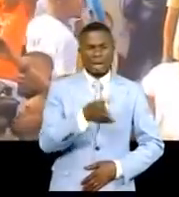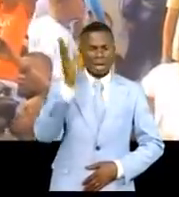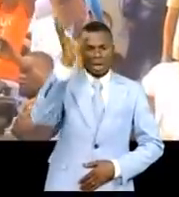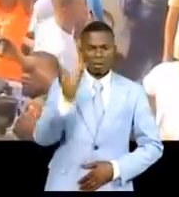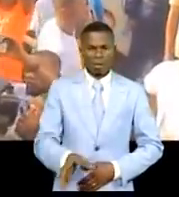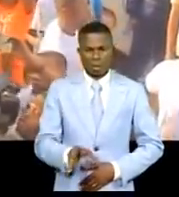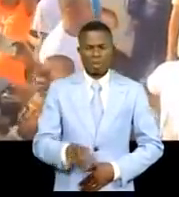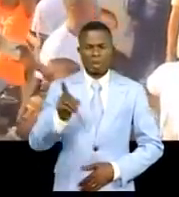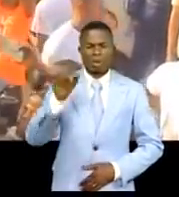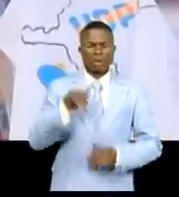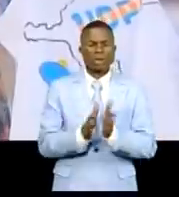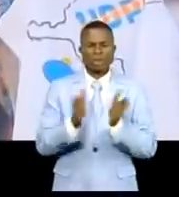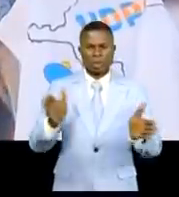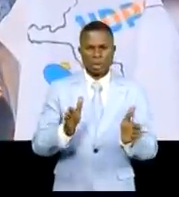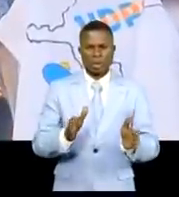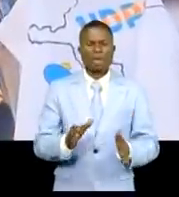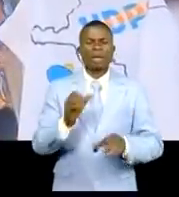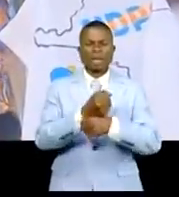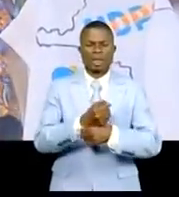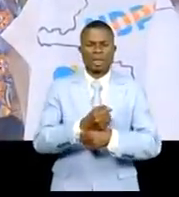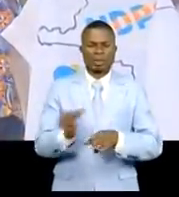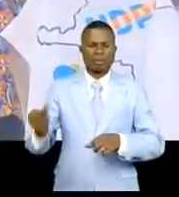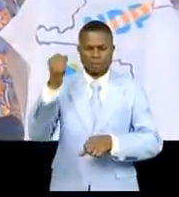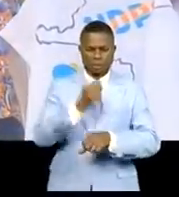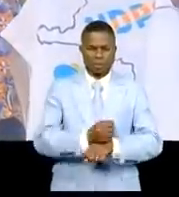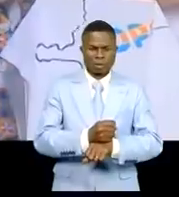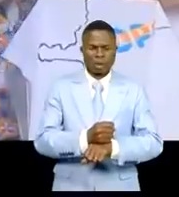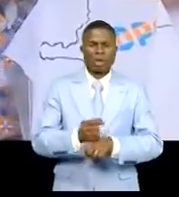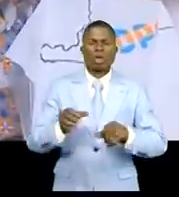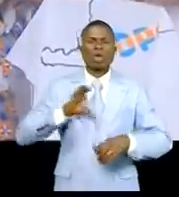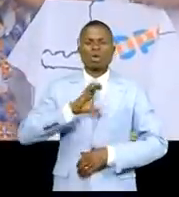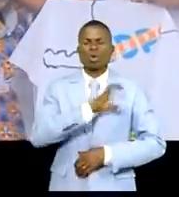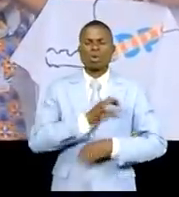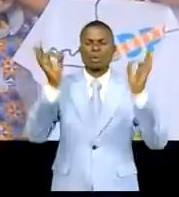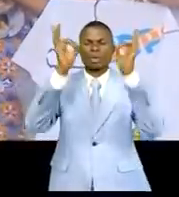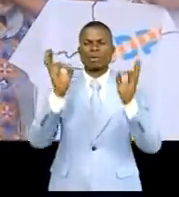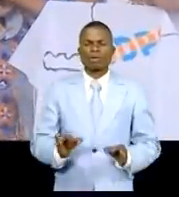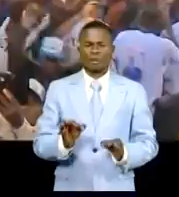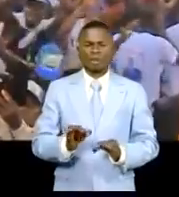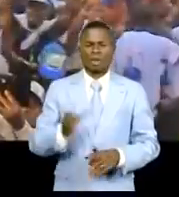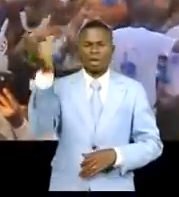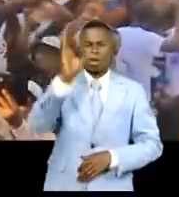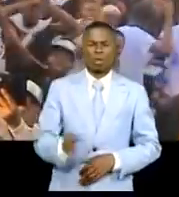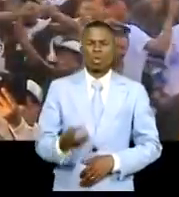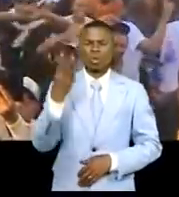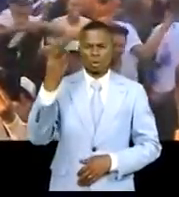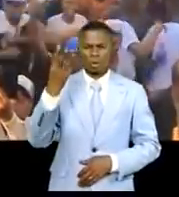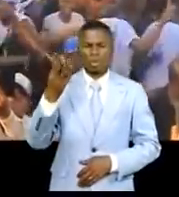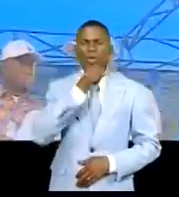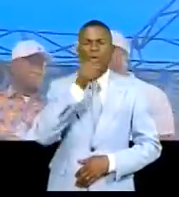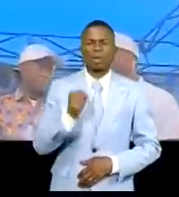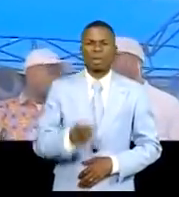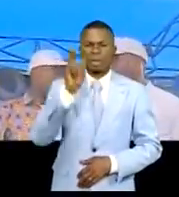Augustin Kabuya a procédé à l'installation du comité fédéral du Congo central 3, chapeauté par les doyens